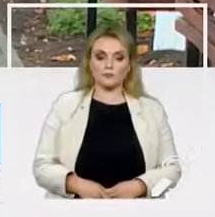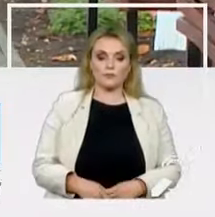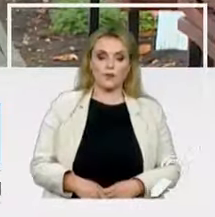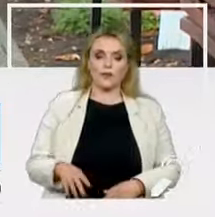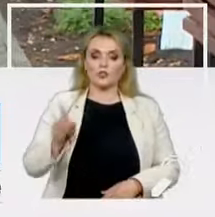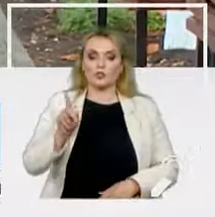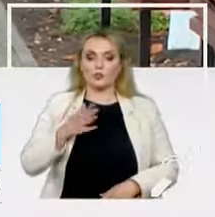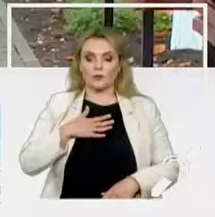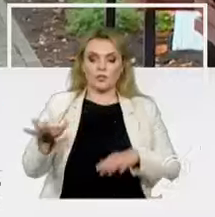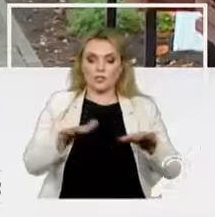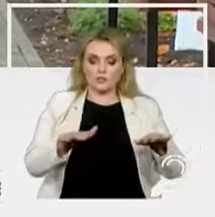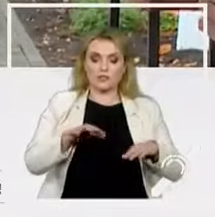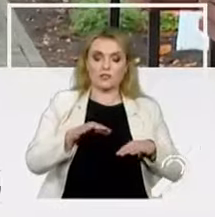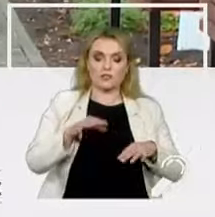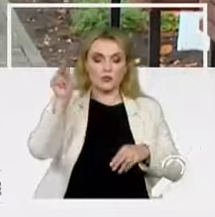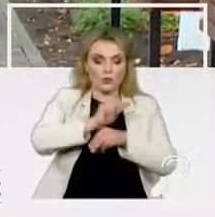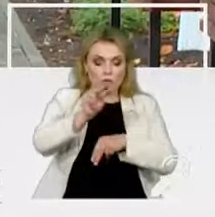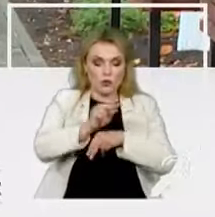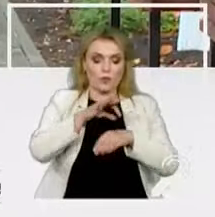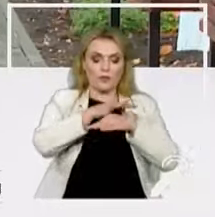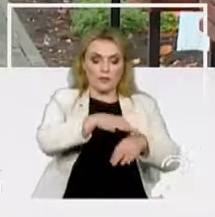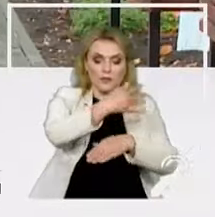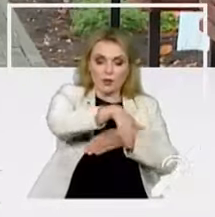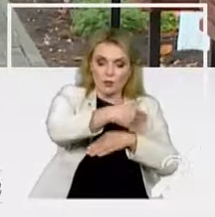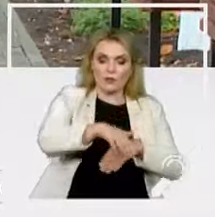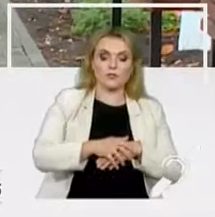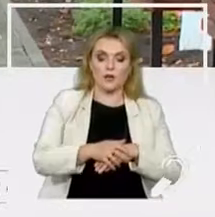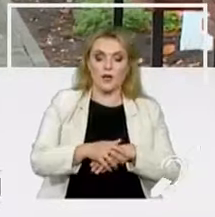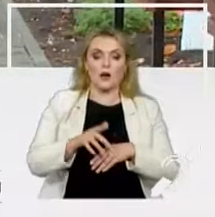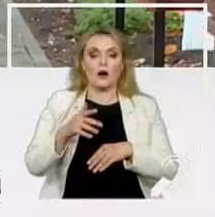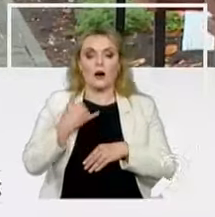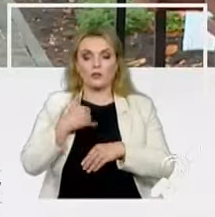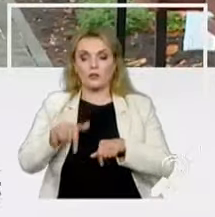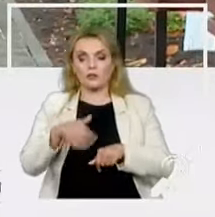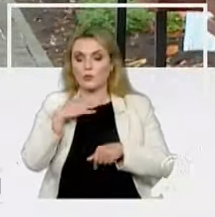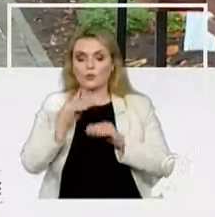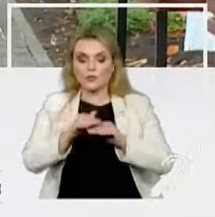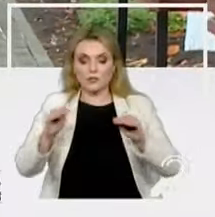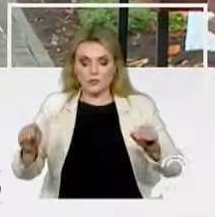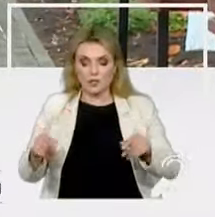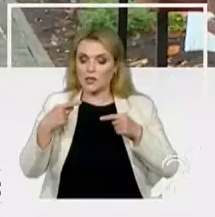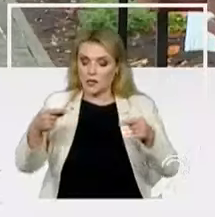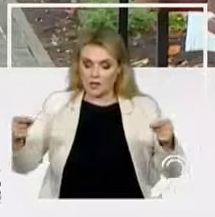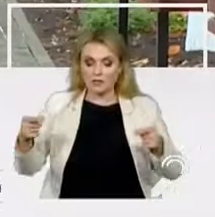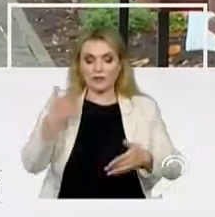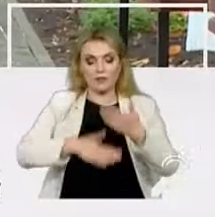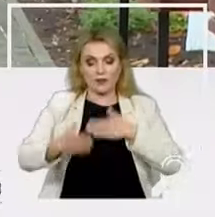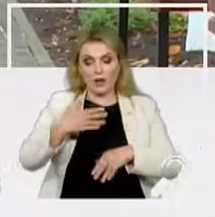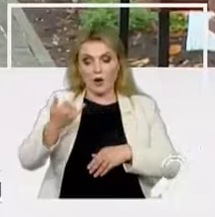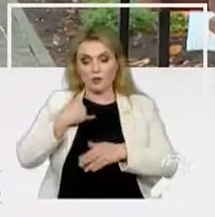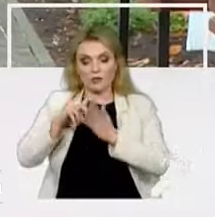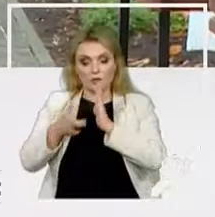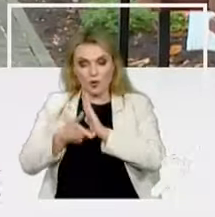activitățile să petrecem în aer liber, deoarece avem copii mulți și sala nu ne permitea